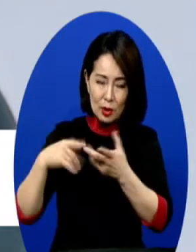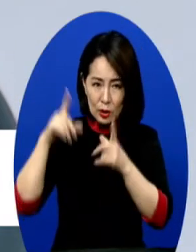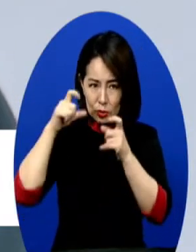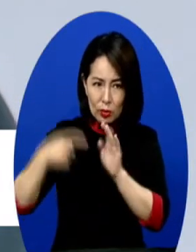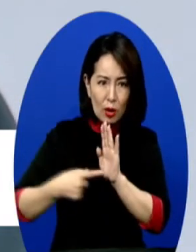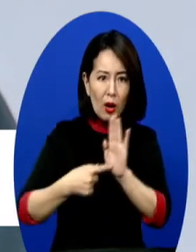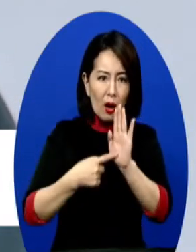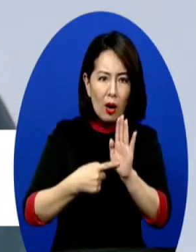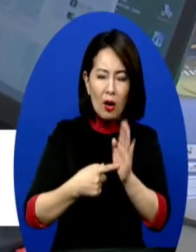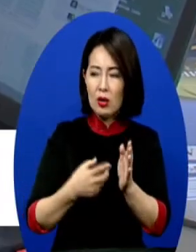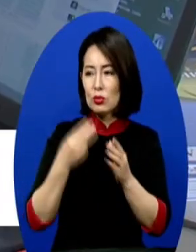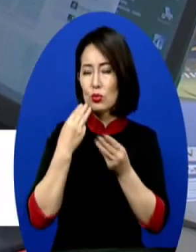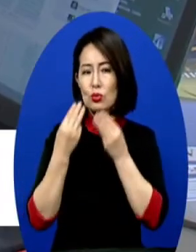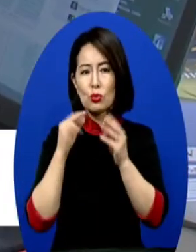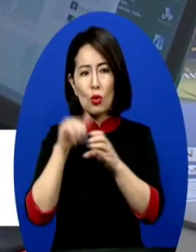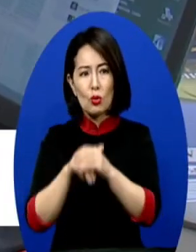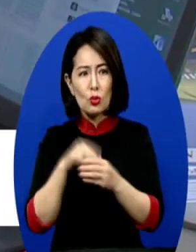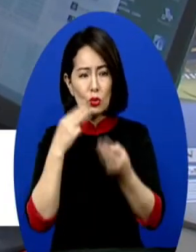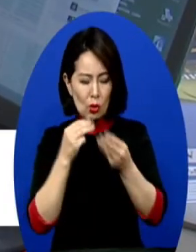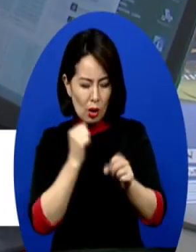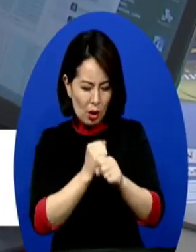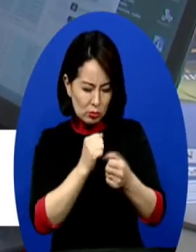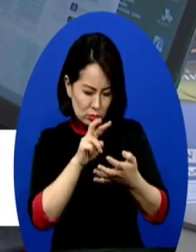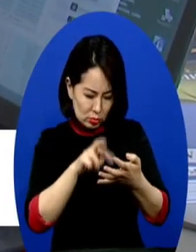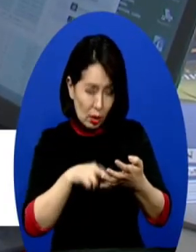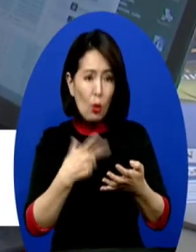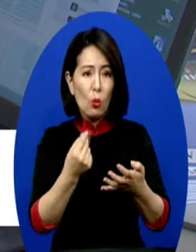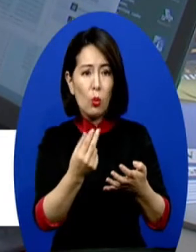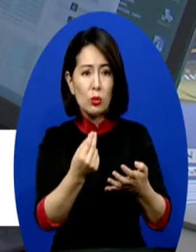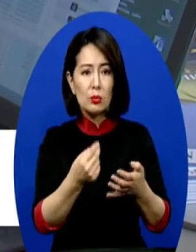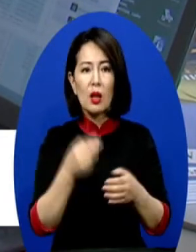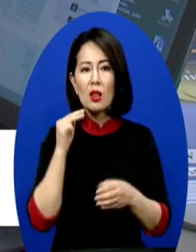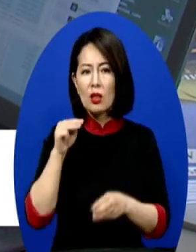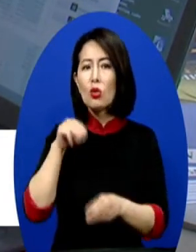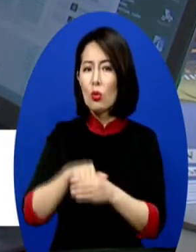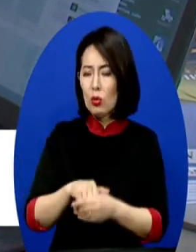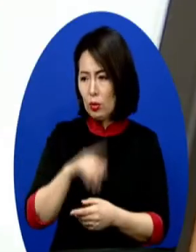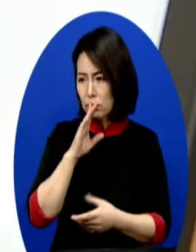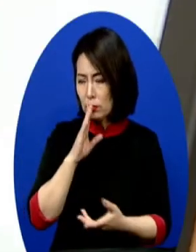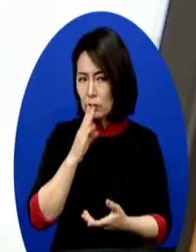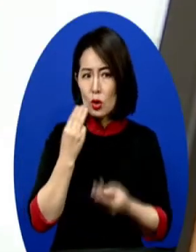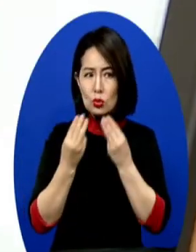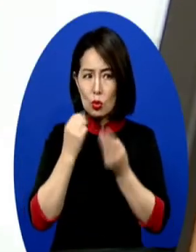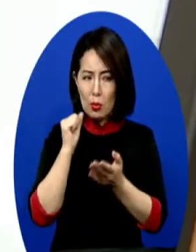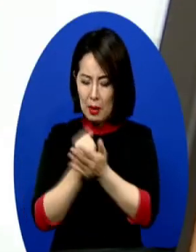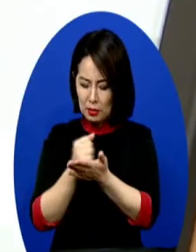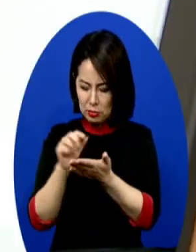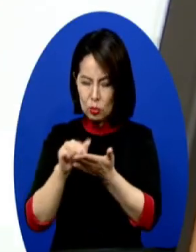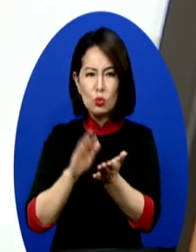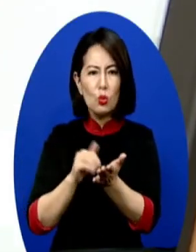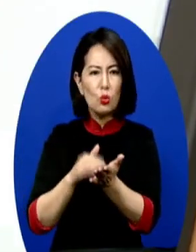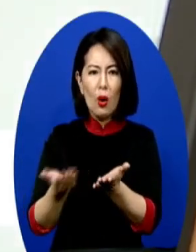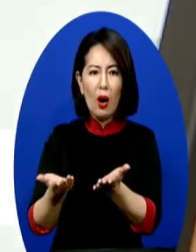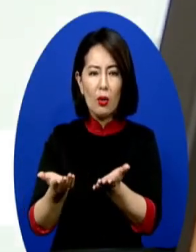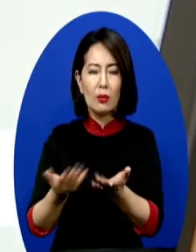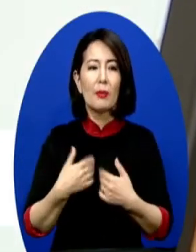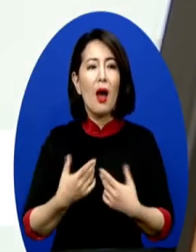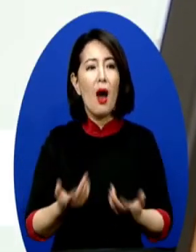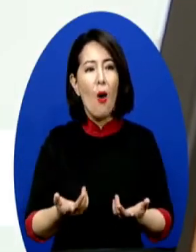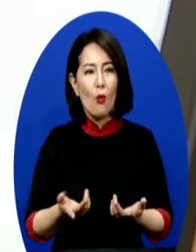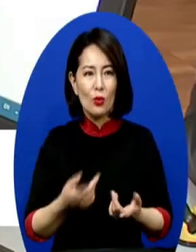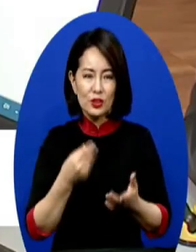авч шүүхэд танднаа. Хэрвээ шүүх ажиллаж байсан нь үнэн гэдгийг тогтоовол тэтгэвртэй гарна. Харин шүүх нотлох баримт хангалтгүй байх гэж үзвэл яах вэ?